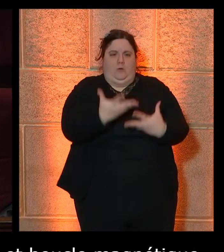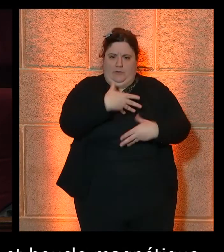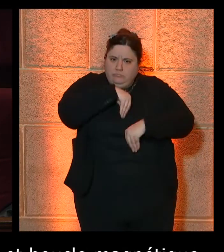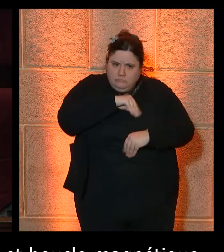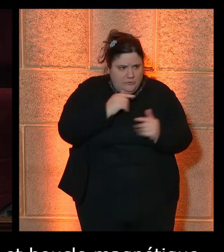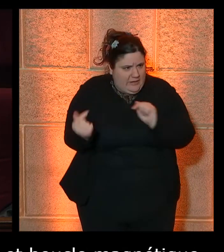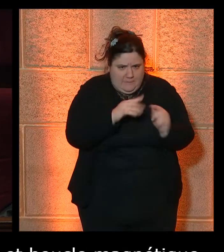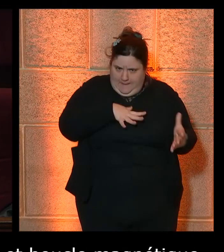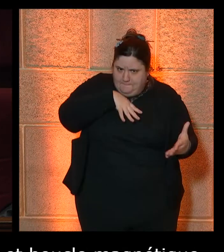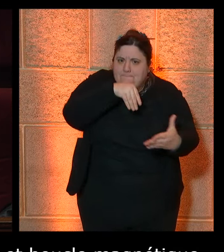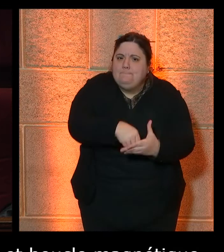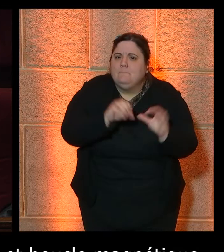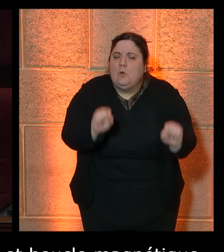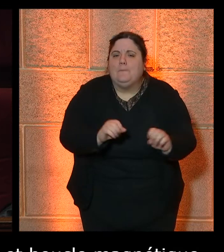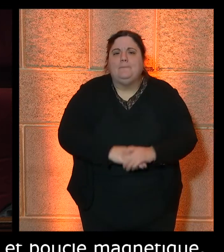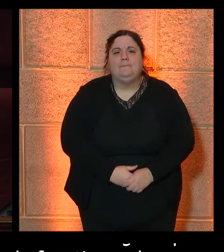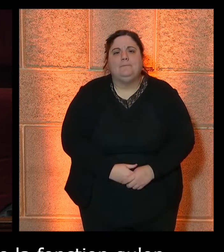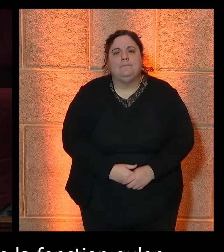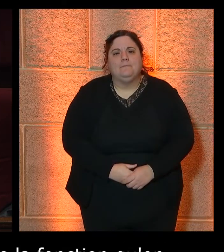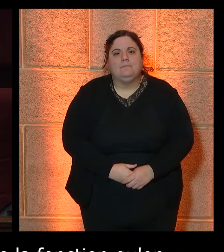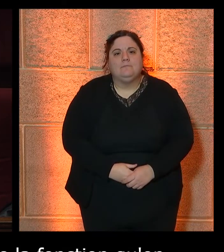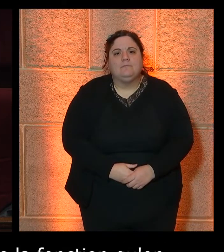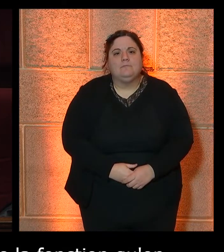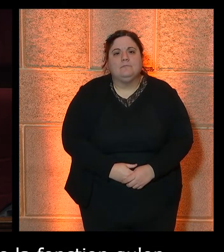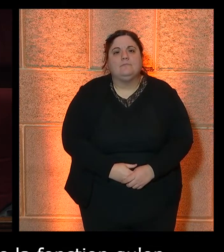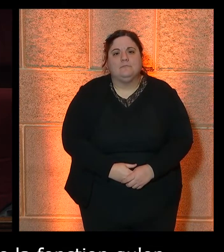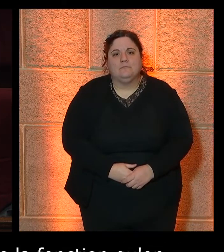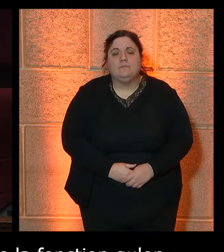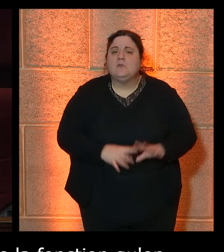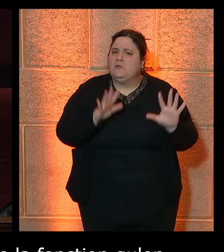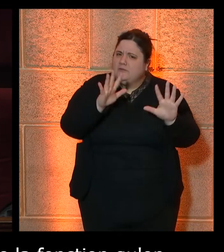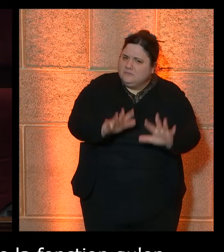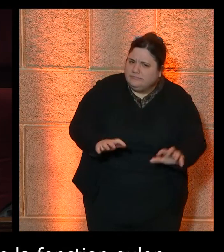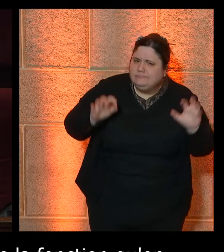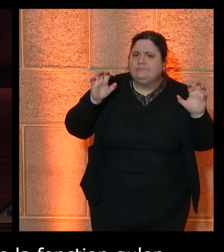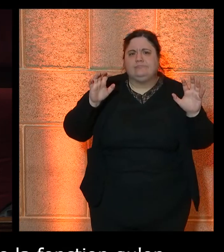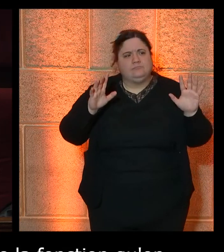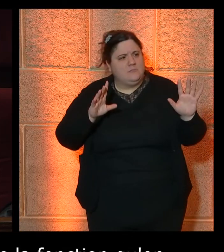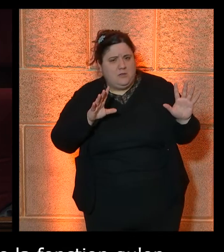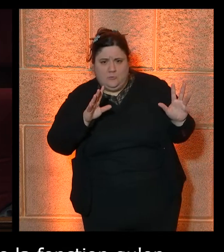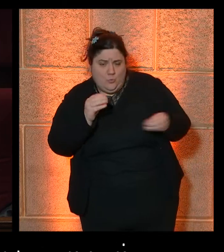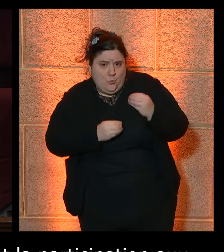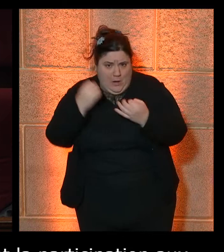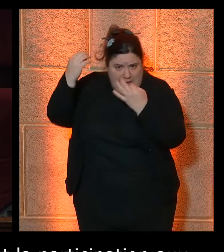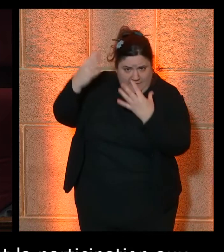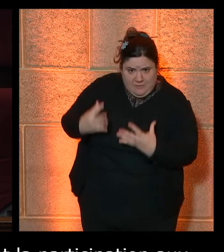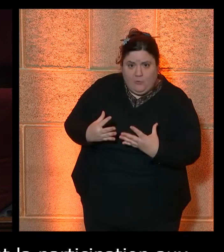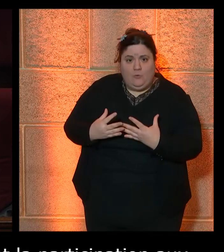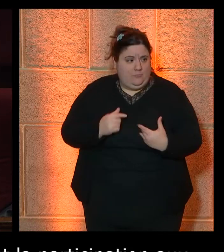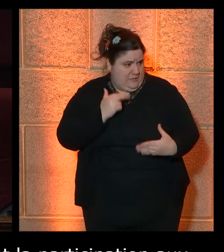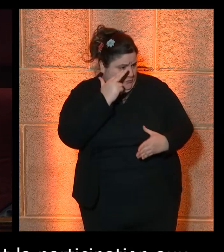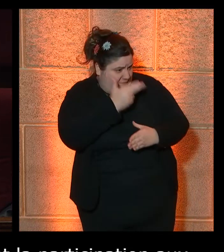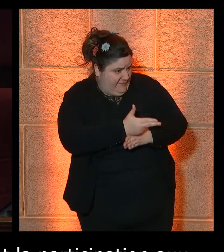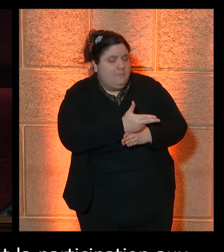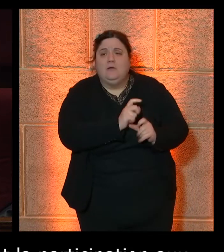L'accessibilité de la retransmission des meetings et autres événements digitaux en direct.